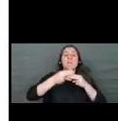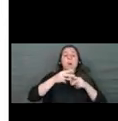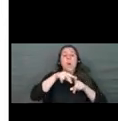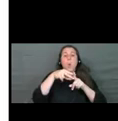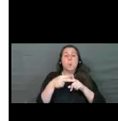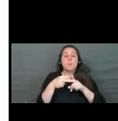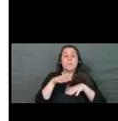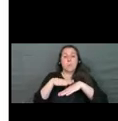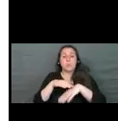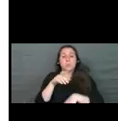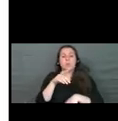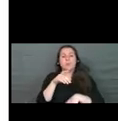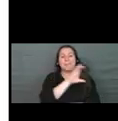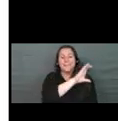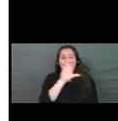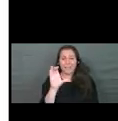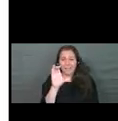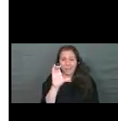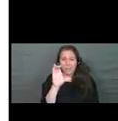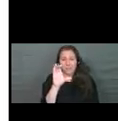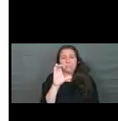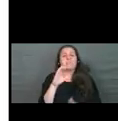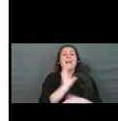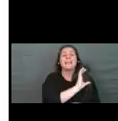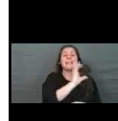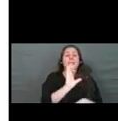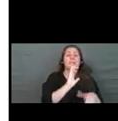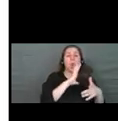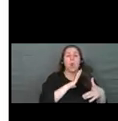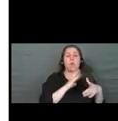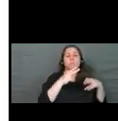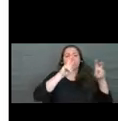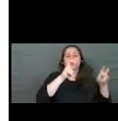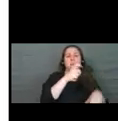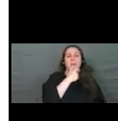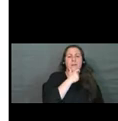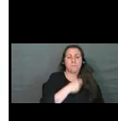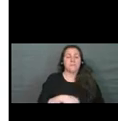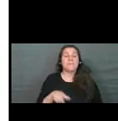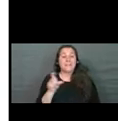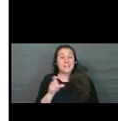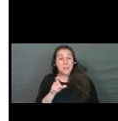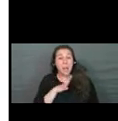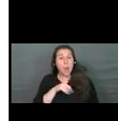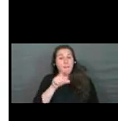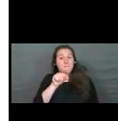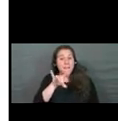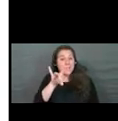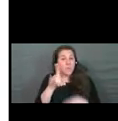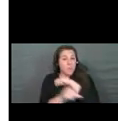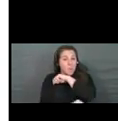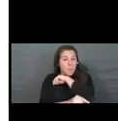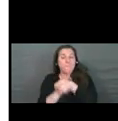Auticon. Mais au Québec, il y a 27 employés. Il y en a 23 qui sont en situation de handicap sur les